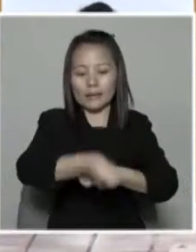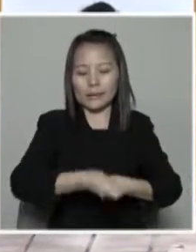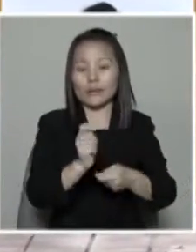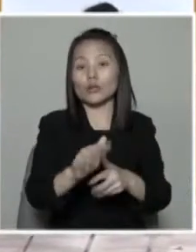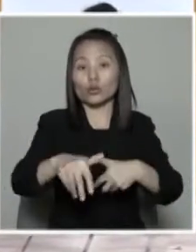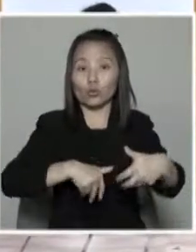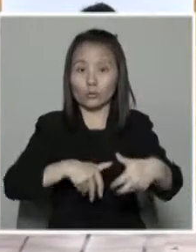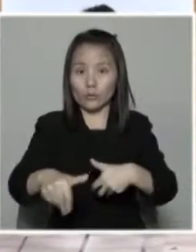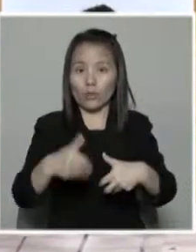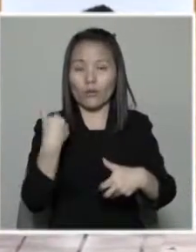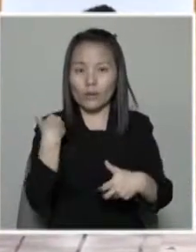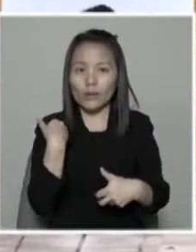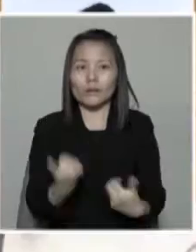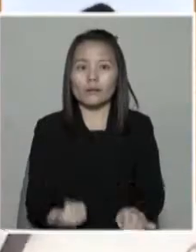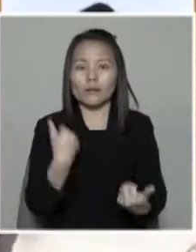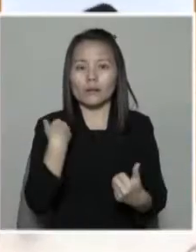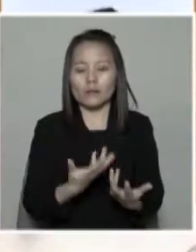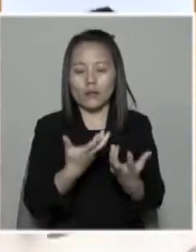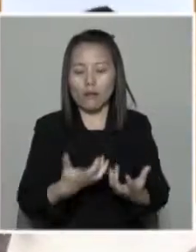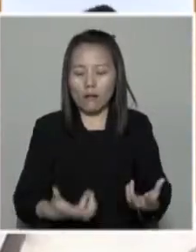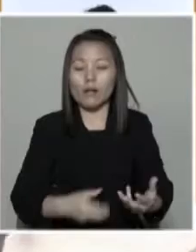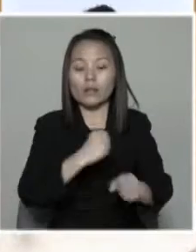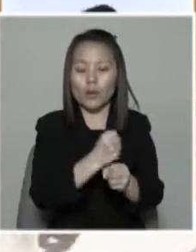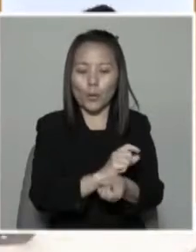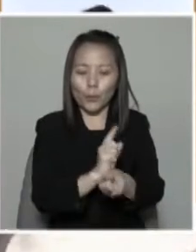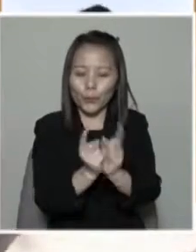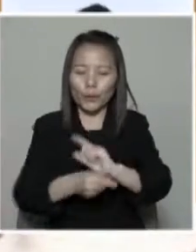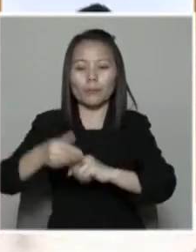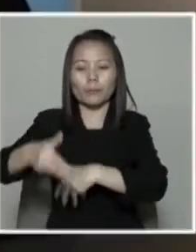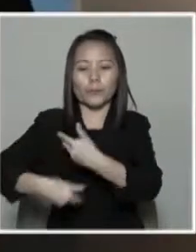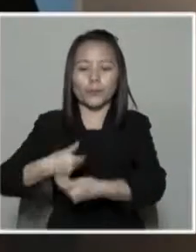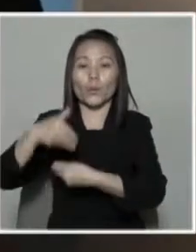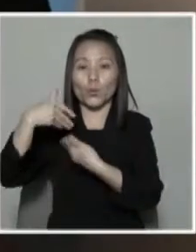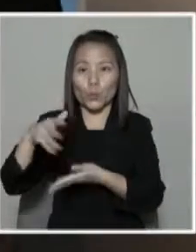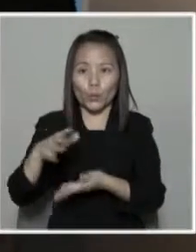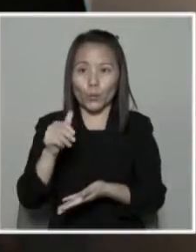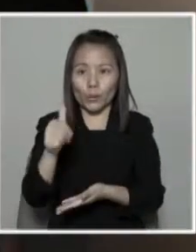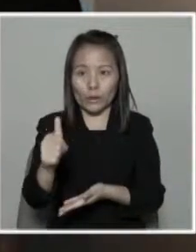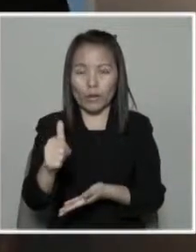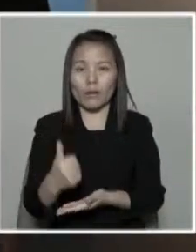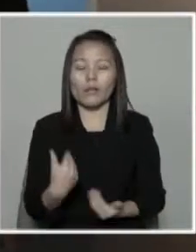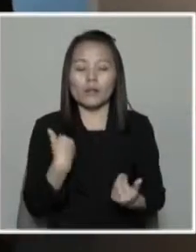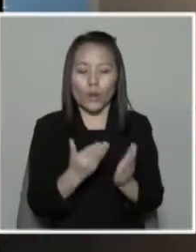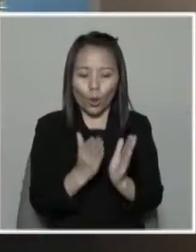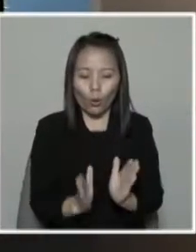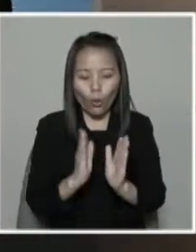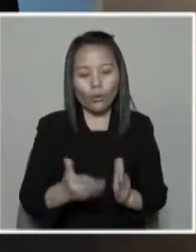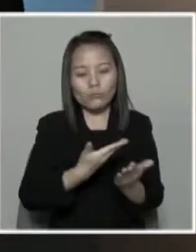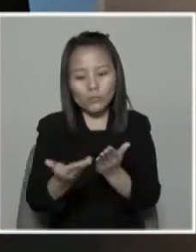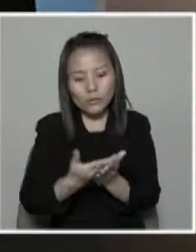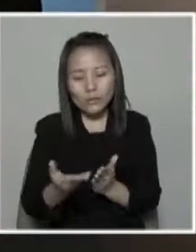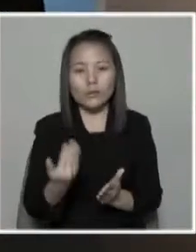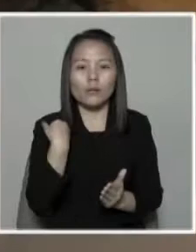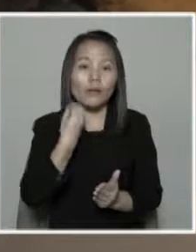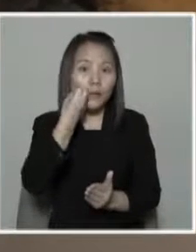ารพิษและการแปรรูปผลิตภัณฑ์เพื่อส่งออกตามมาตรฐานระดับสากลให้ได้เลือกสรรติดไม้ติดมือกลับบ้านไปด้วยคุณผู้